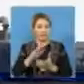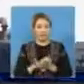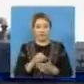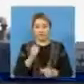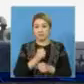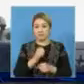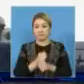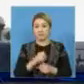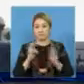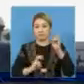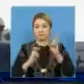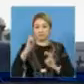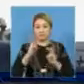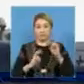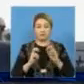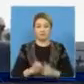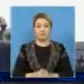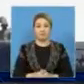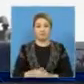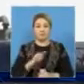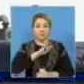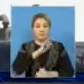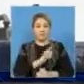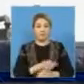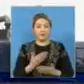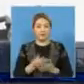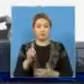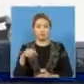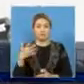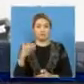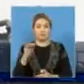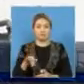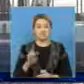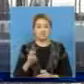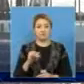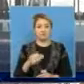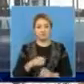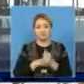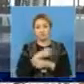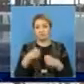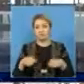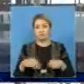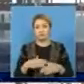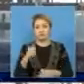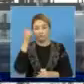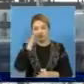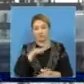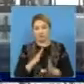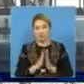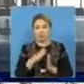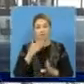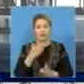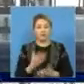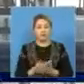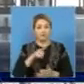деятельностью мини-нефтеперерабатывающего завода. Мощность предприятия составляет 150 тысяч тонн нефтепродуктов в год. Продукция пользуется спросом в регионах